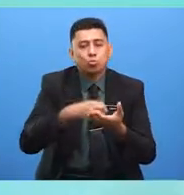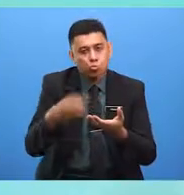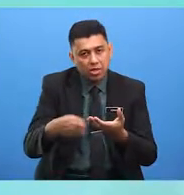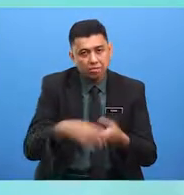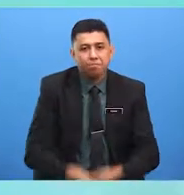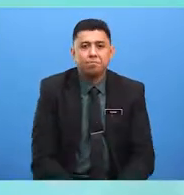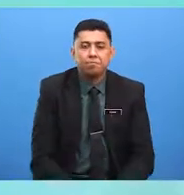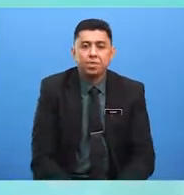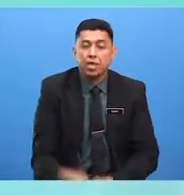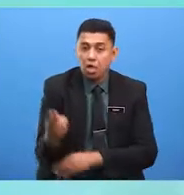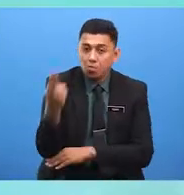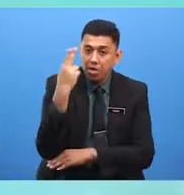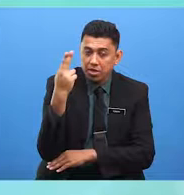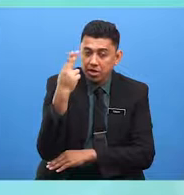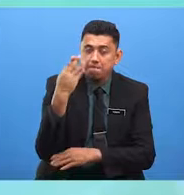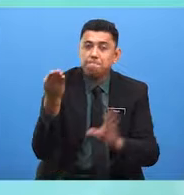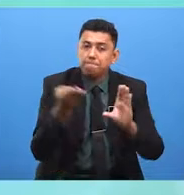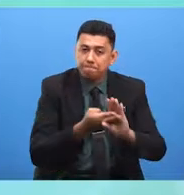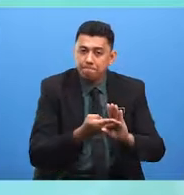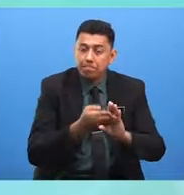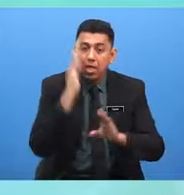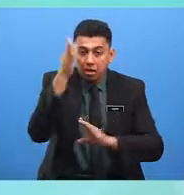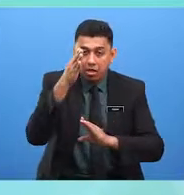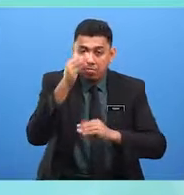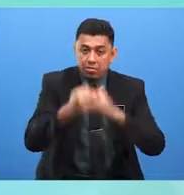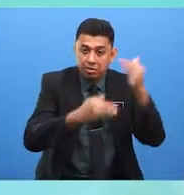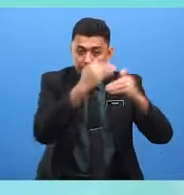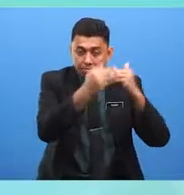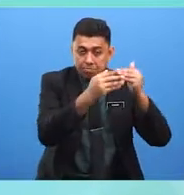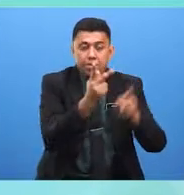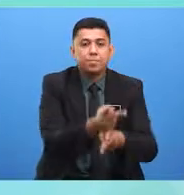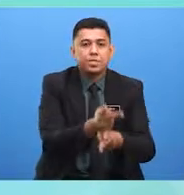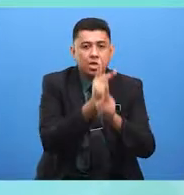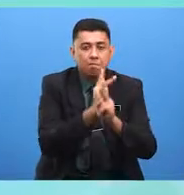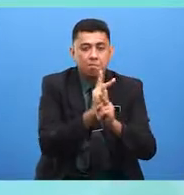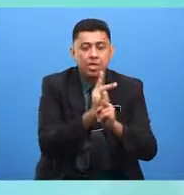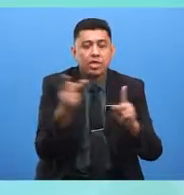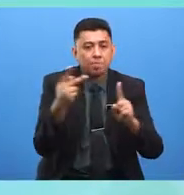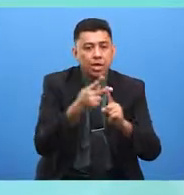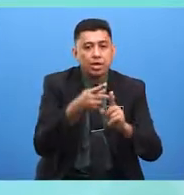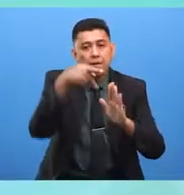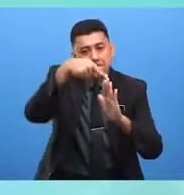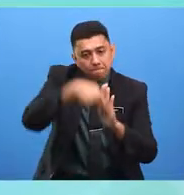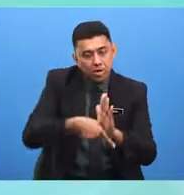keupayaan kepada band perdagangan untuk meningkatkan pemberian pinjaman kepada pengguna